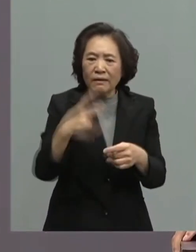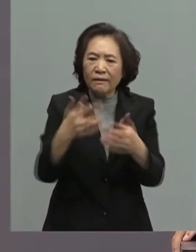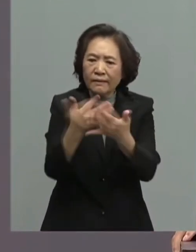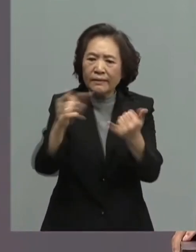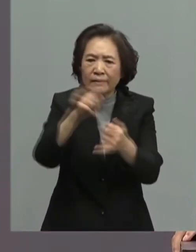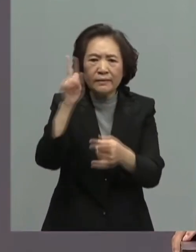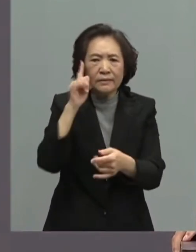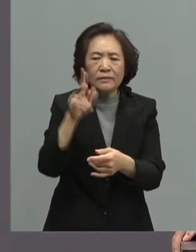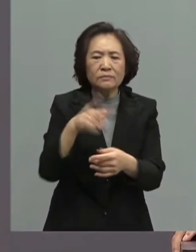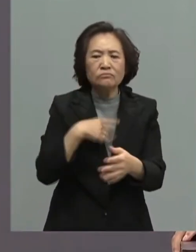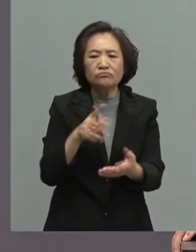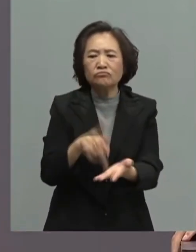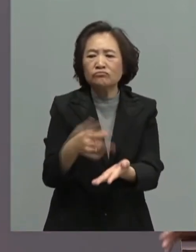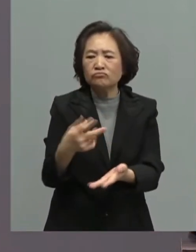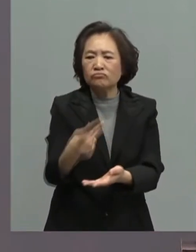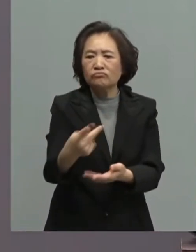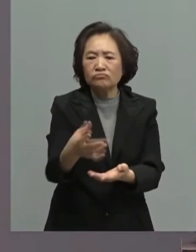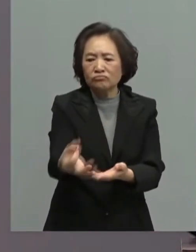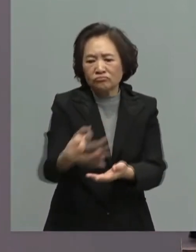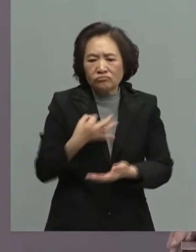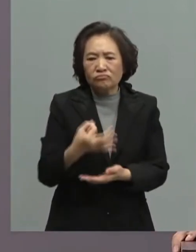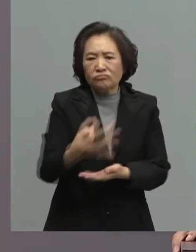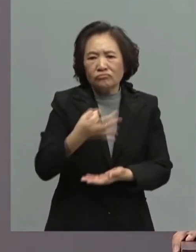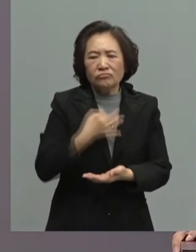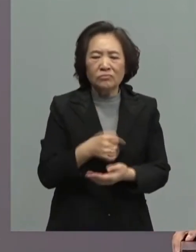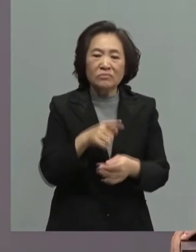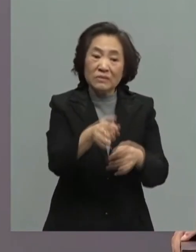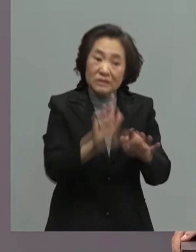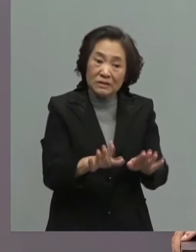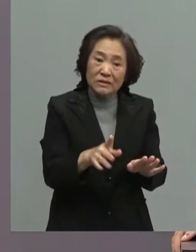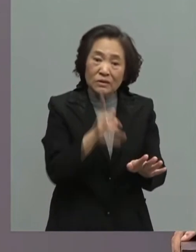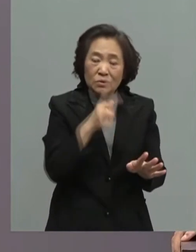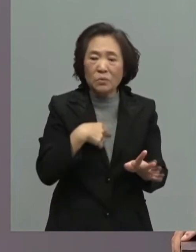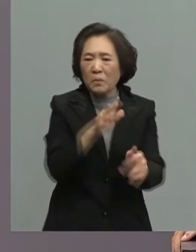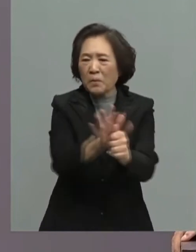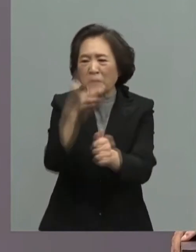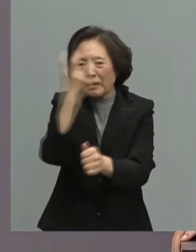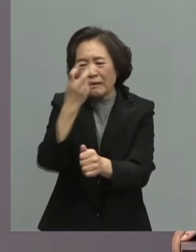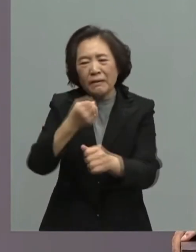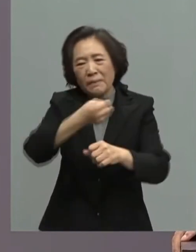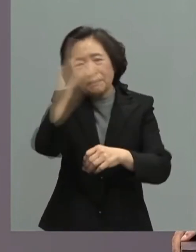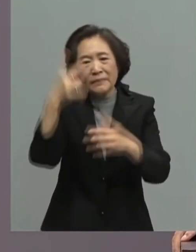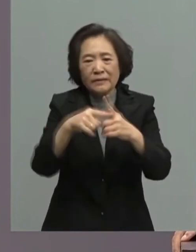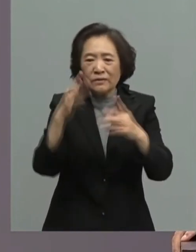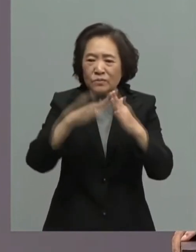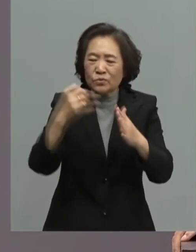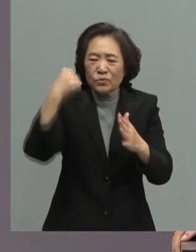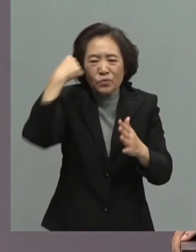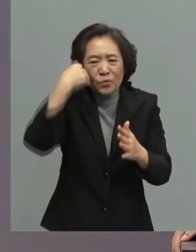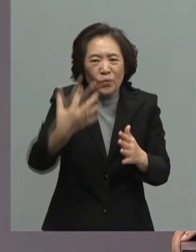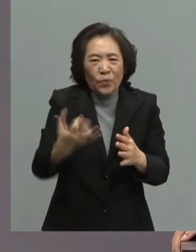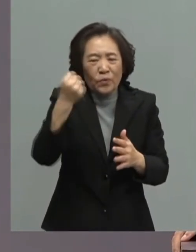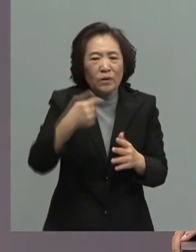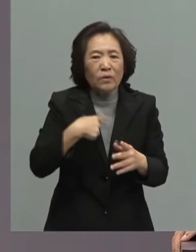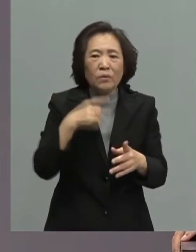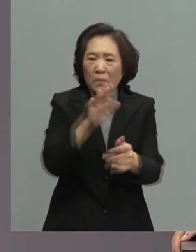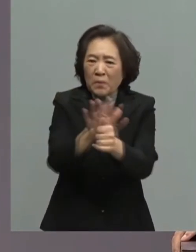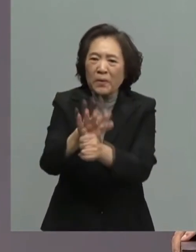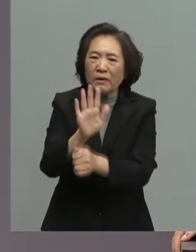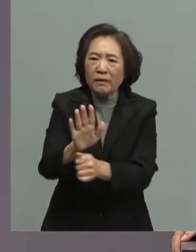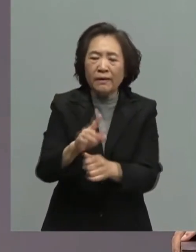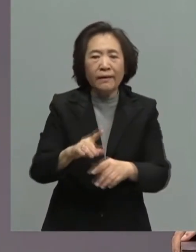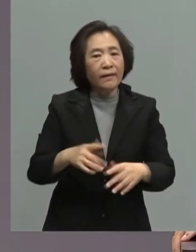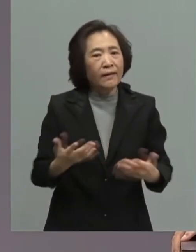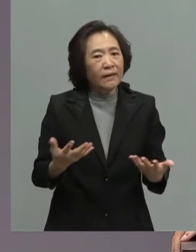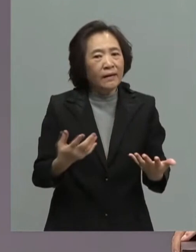取高价租金，你却在这里大谈你如何照顾年轻人的居住权。你愿不愿意